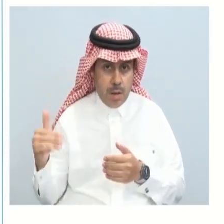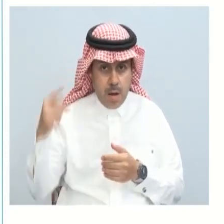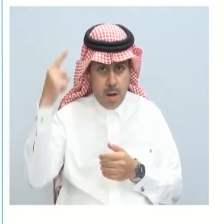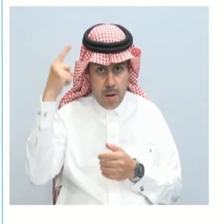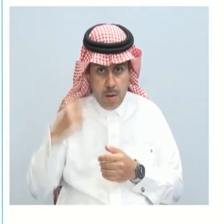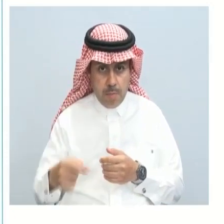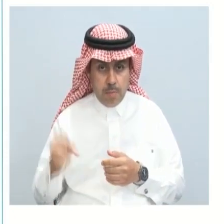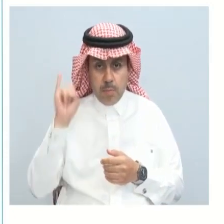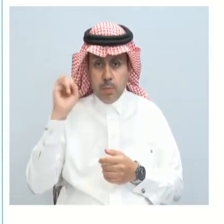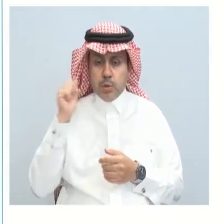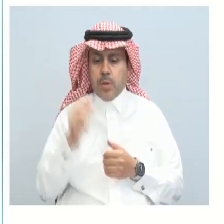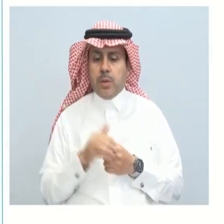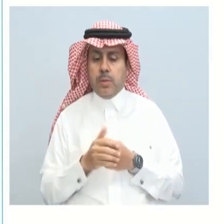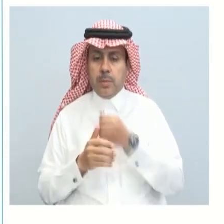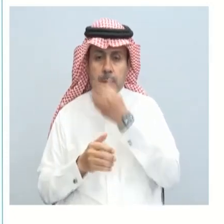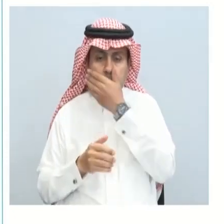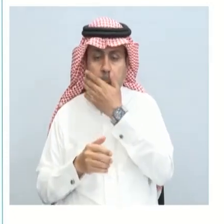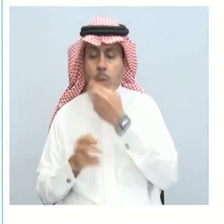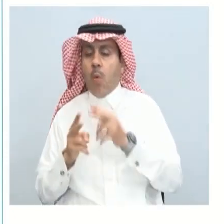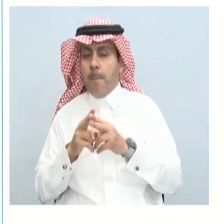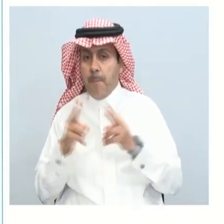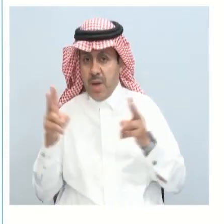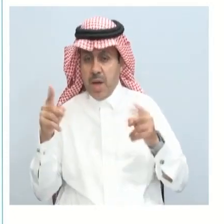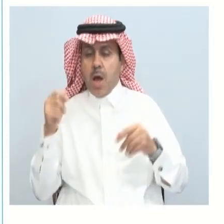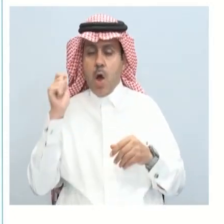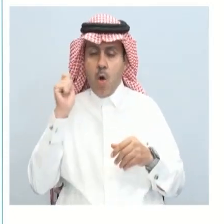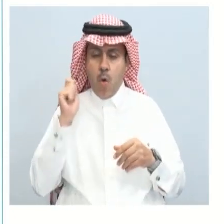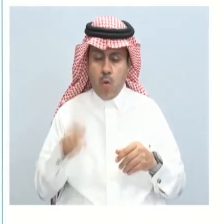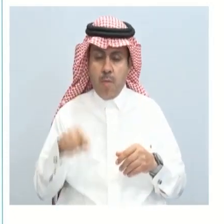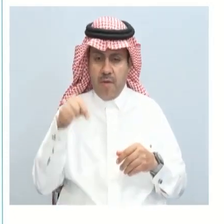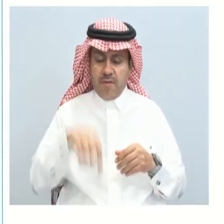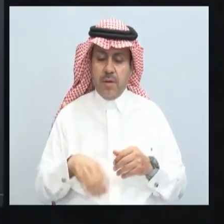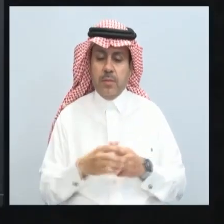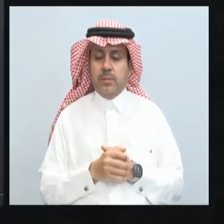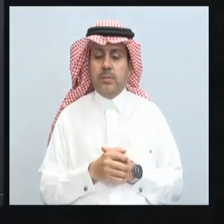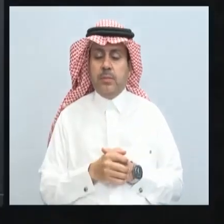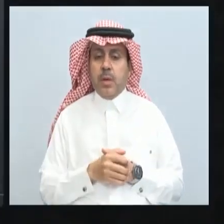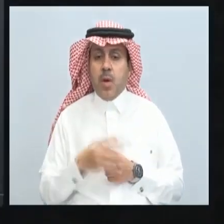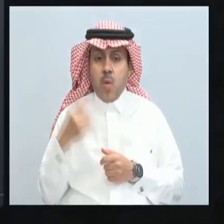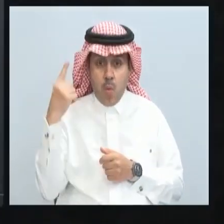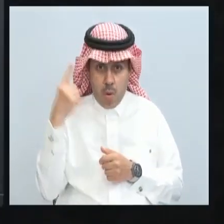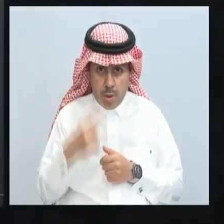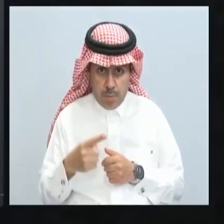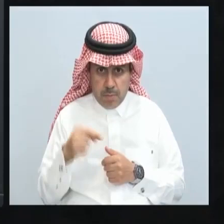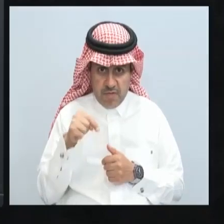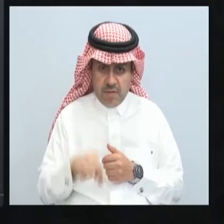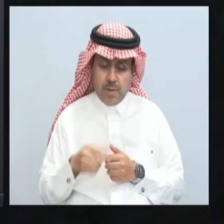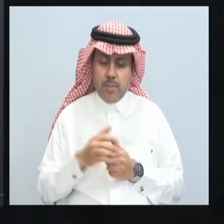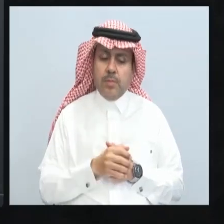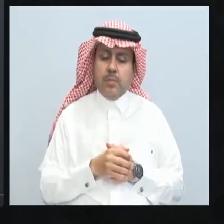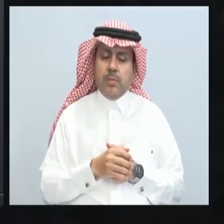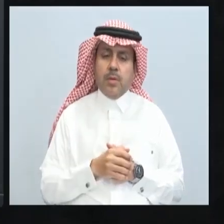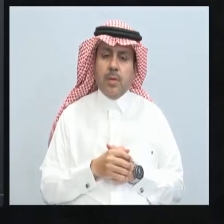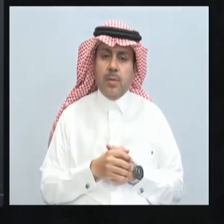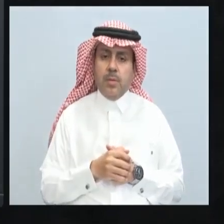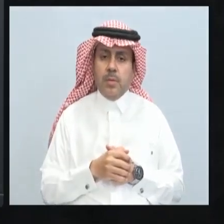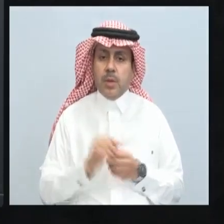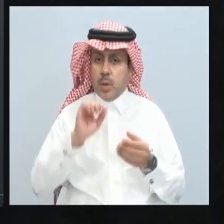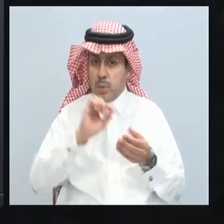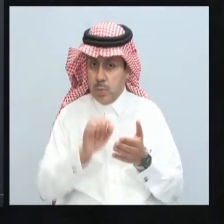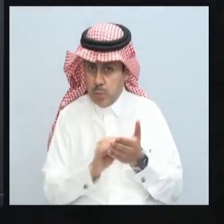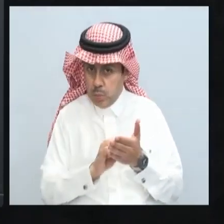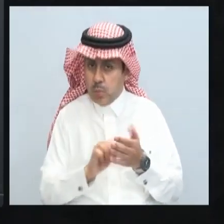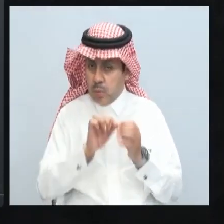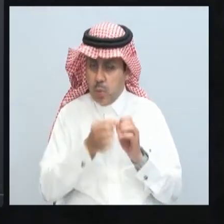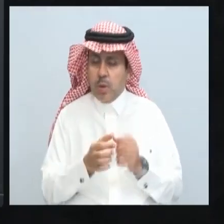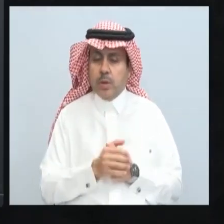بالمصاهره وبينا ما يتعلق بالحكم فيها وان التحريم فيها يكون بمجرد العقد